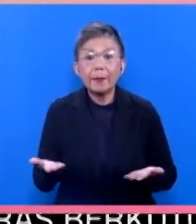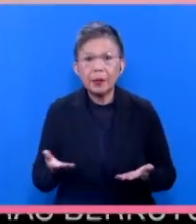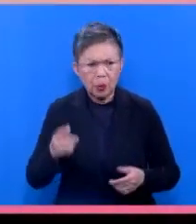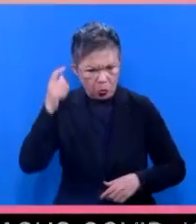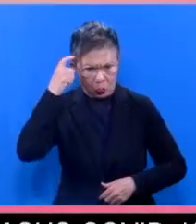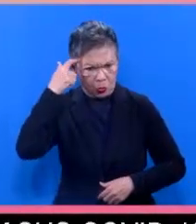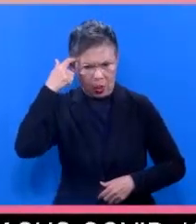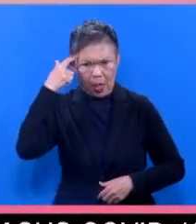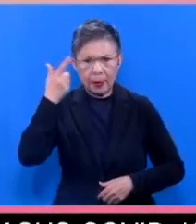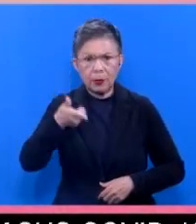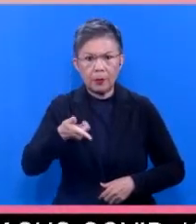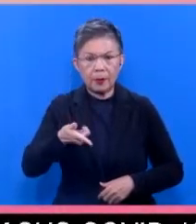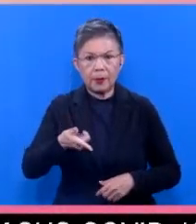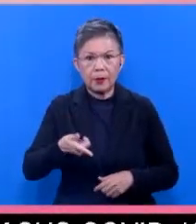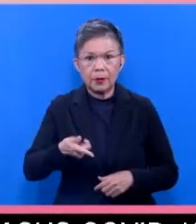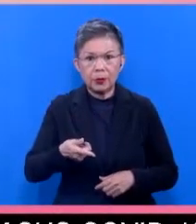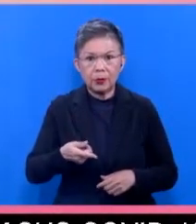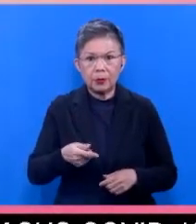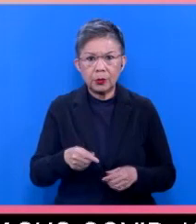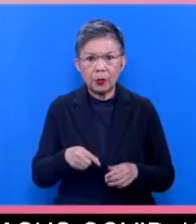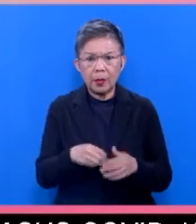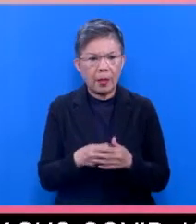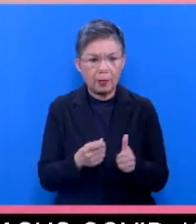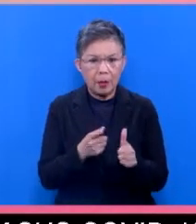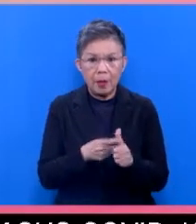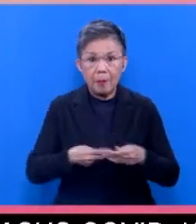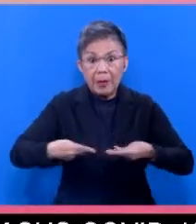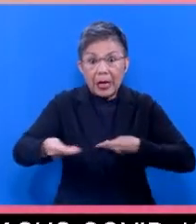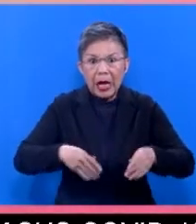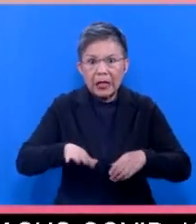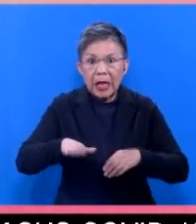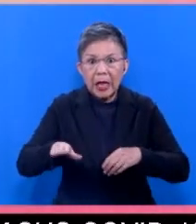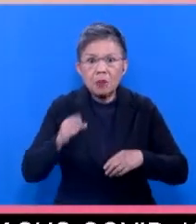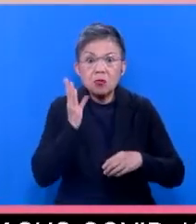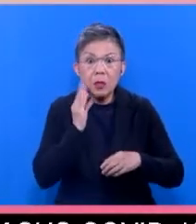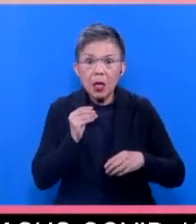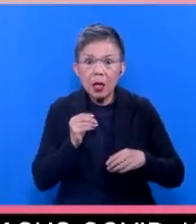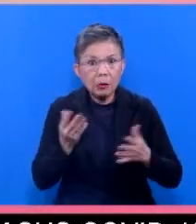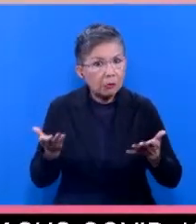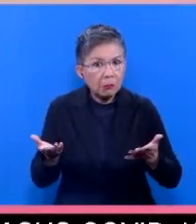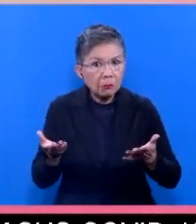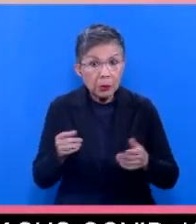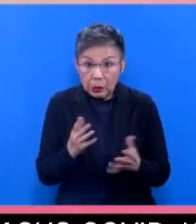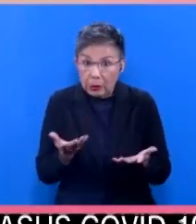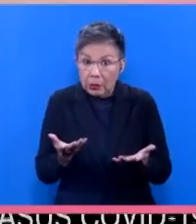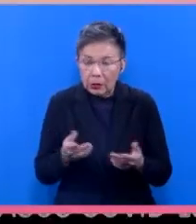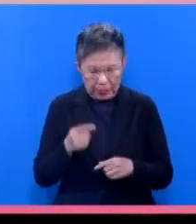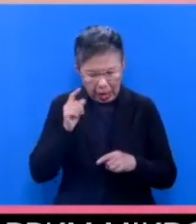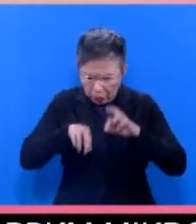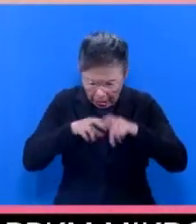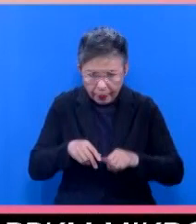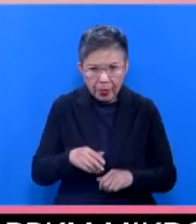dugaan termasuk di dalamnya adalah perdagangan anak ya. Motif-motif seperti ini tentu perlu